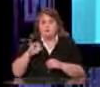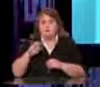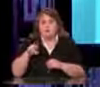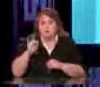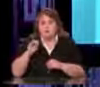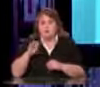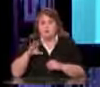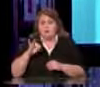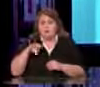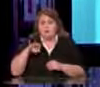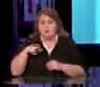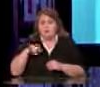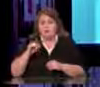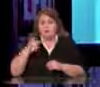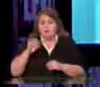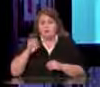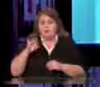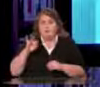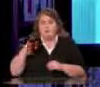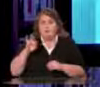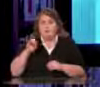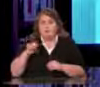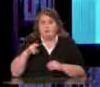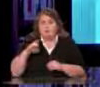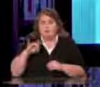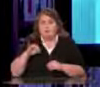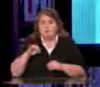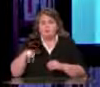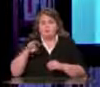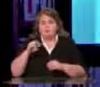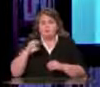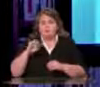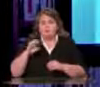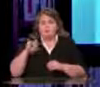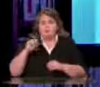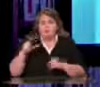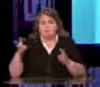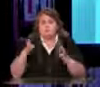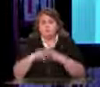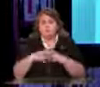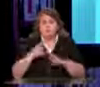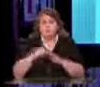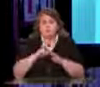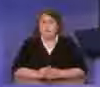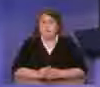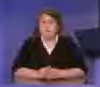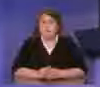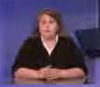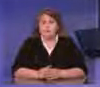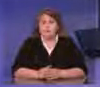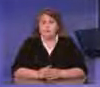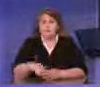или полигибридного скрещивания. При дигибридном скрещивании, это скрещивание